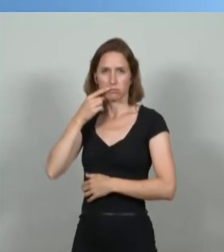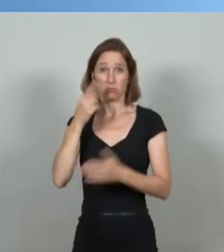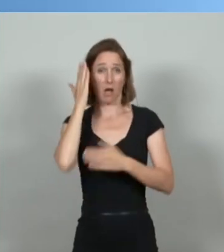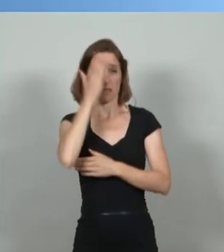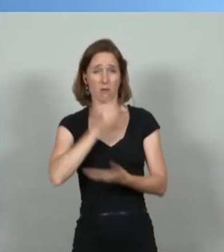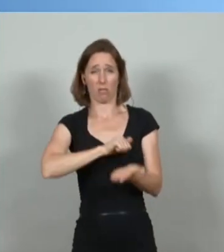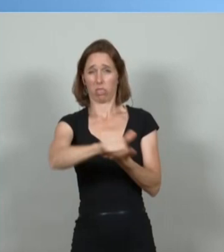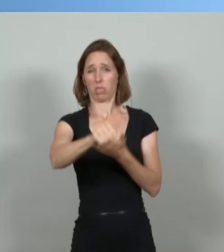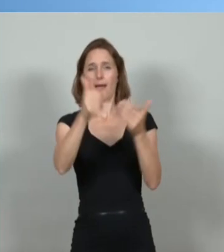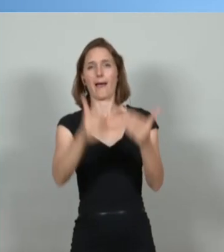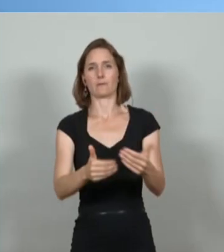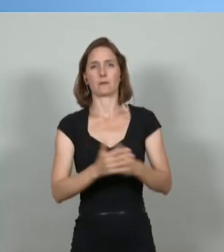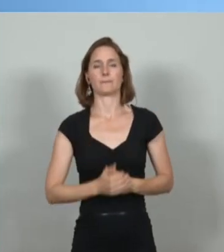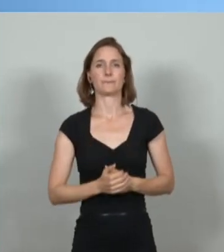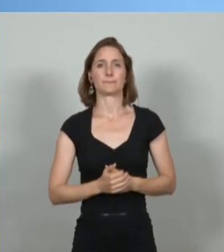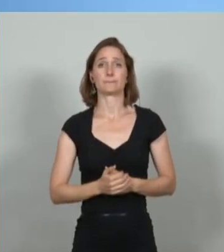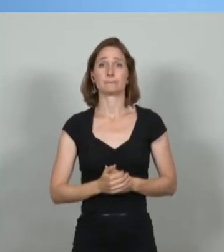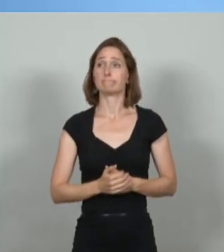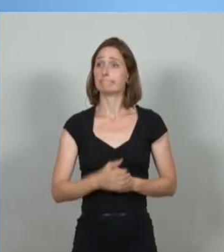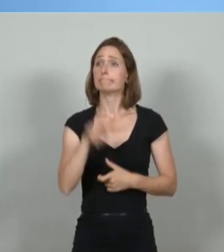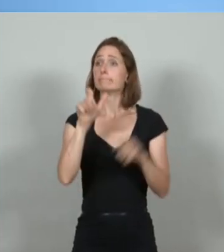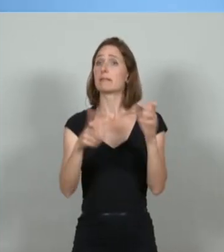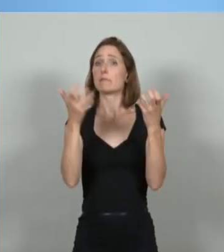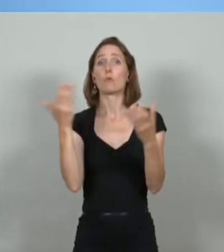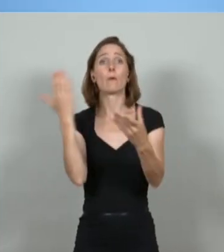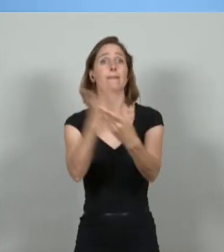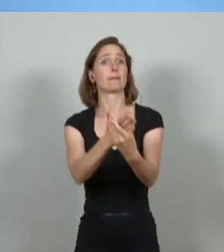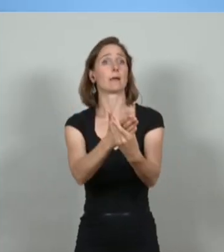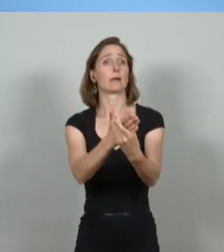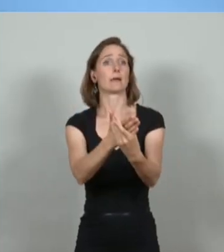merci beaucoup y a-t-il des demandes de prise de parole